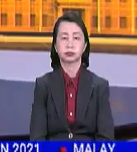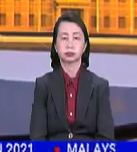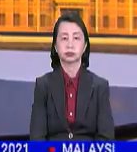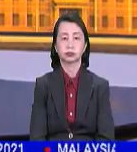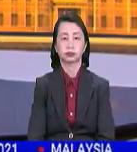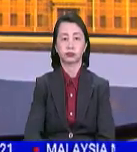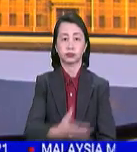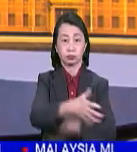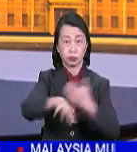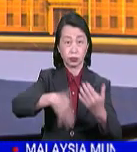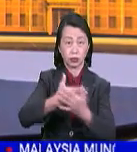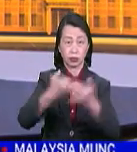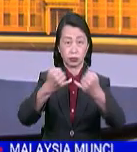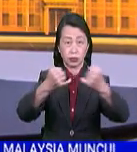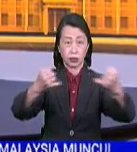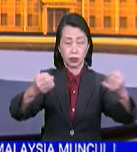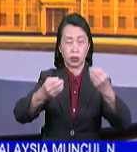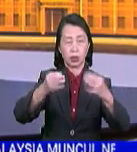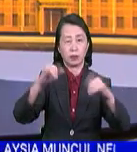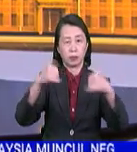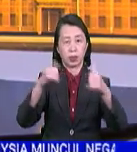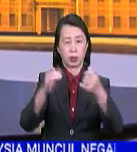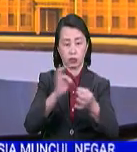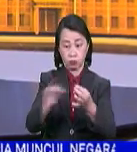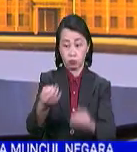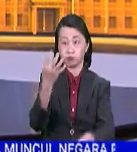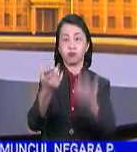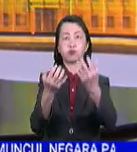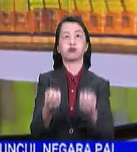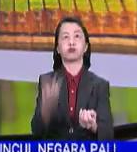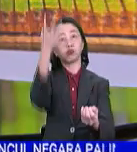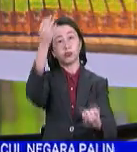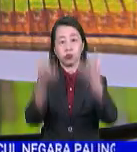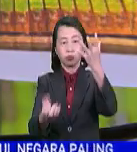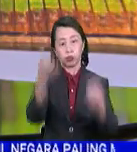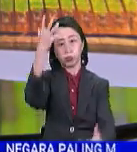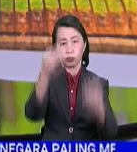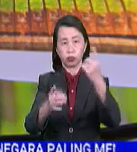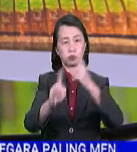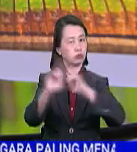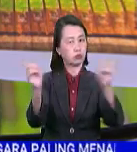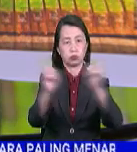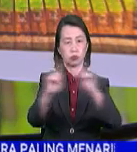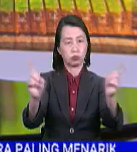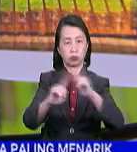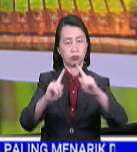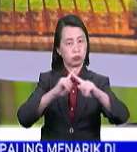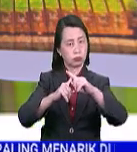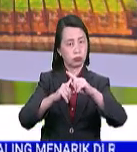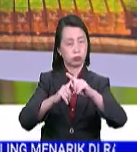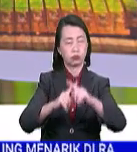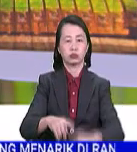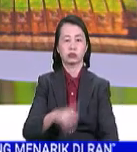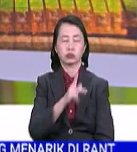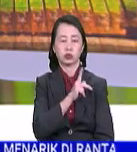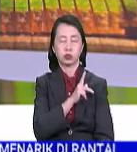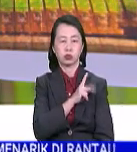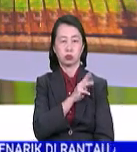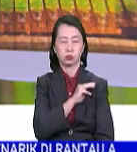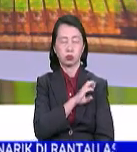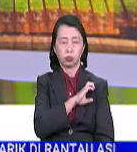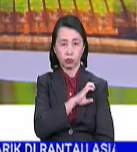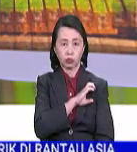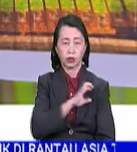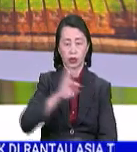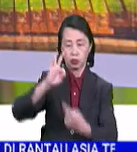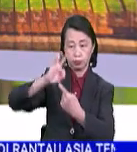saudara semua jenis permainan mercun sepenuh Tahun Baru Cina adalah dilarang tegas ketua polis Pulau Pinang Danau Mama